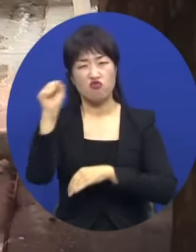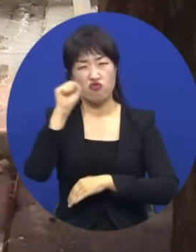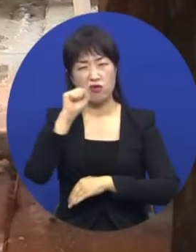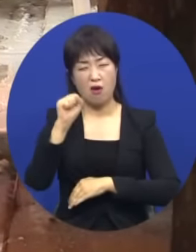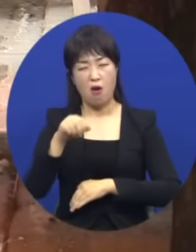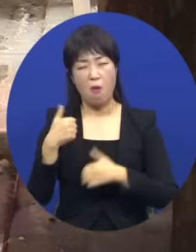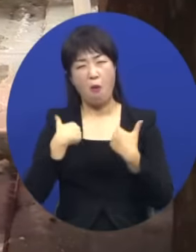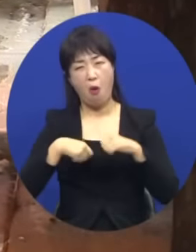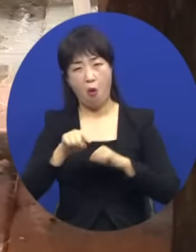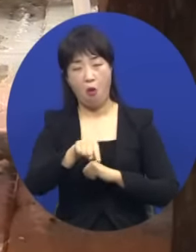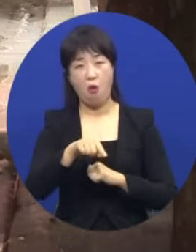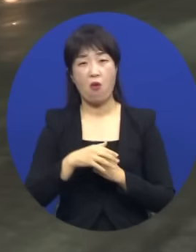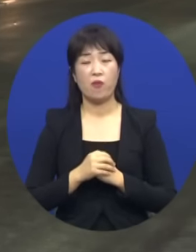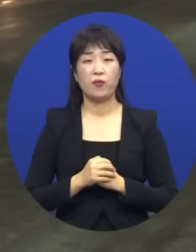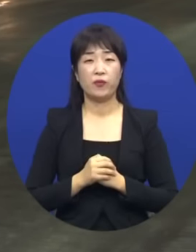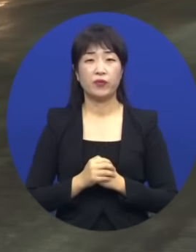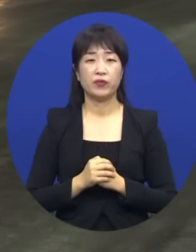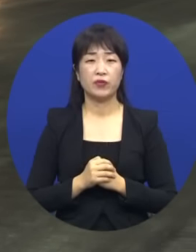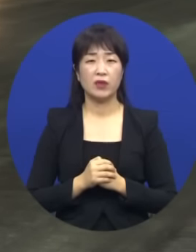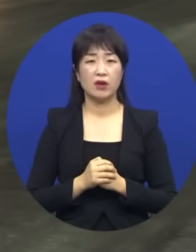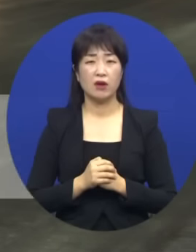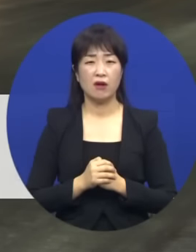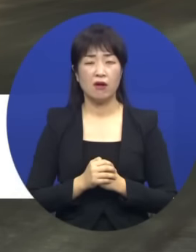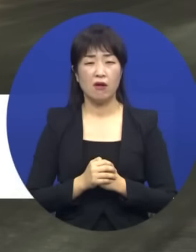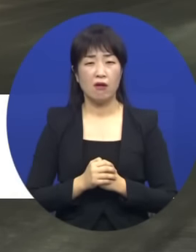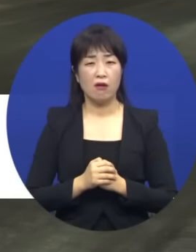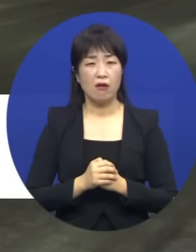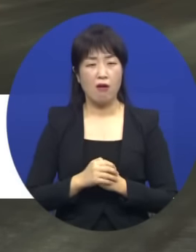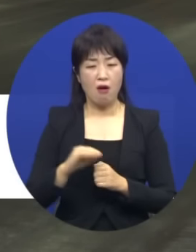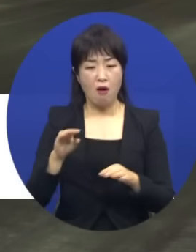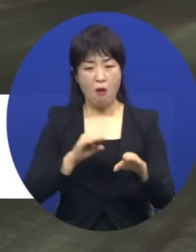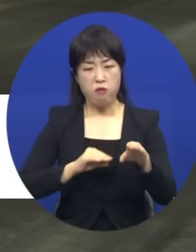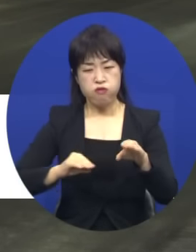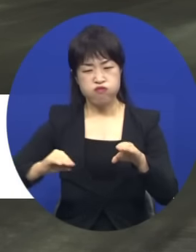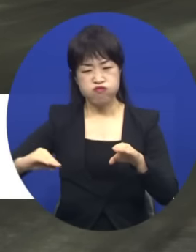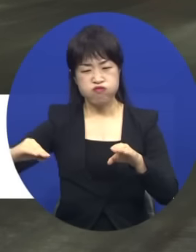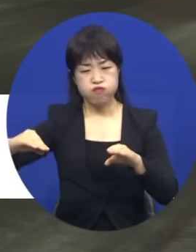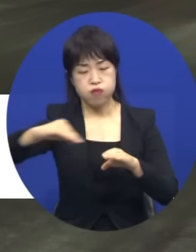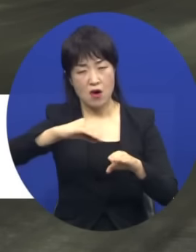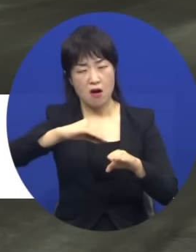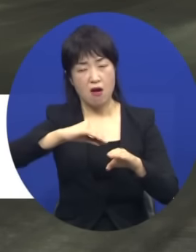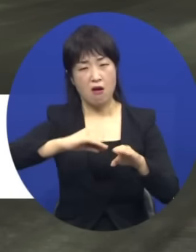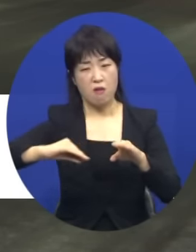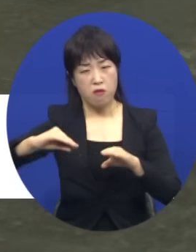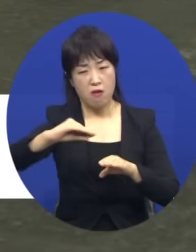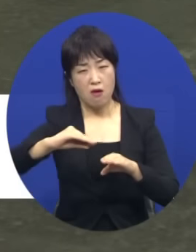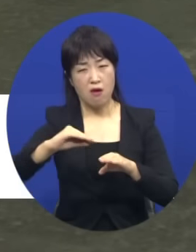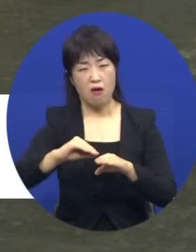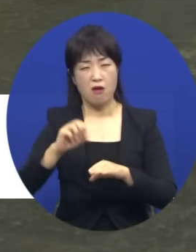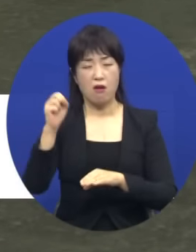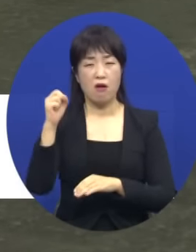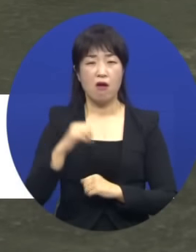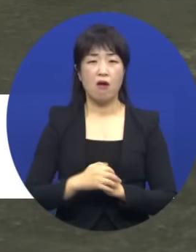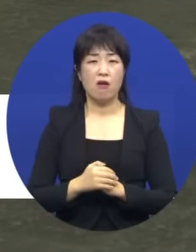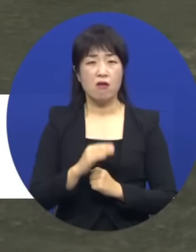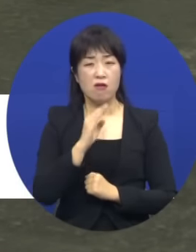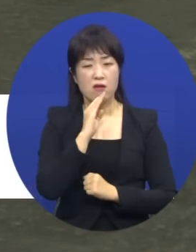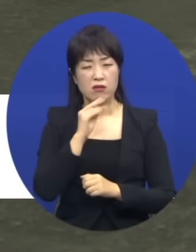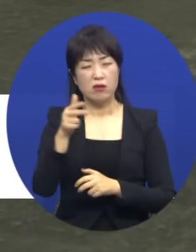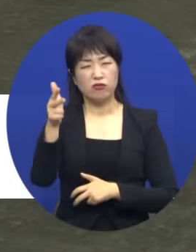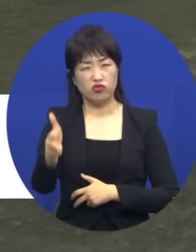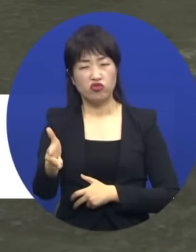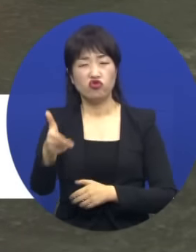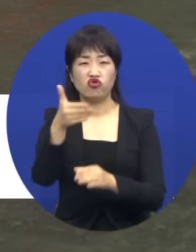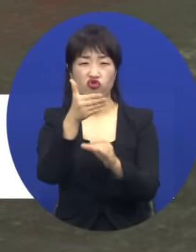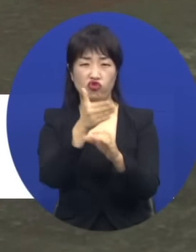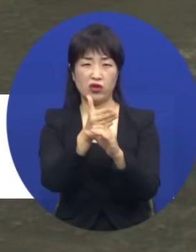운전자들이 속출합니다. 지금 못 나가고 있어요. 헛바퀴 계속 돌아가지고 잠깐 여기 옆에 시차가도 있어요. 아까